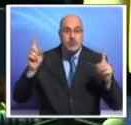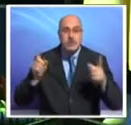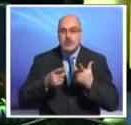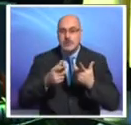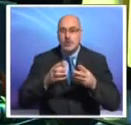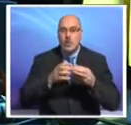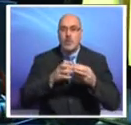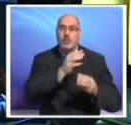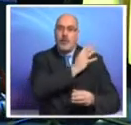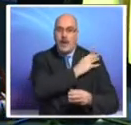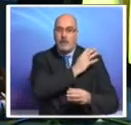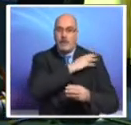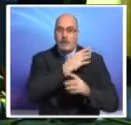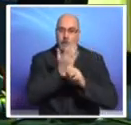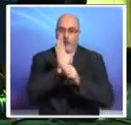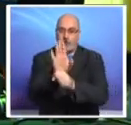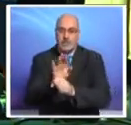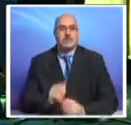الجزائر.